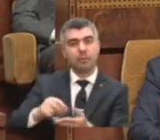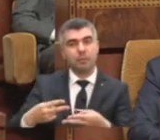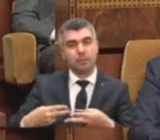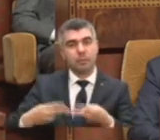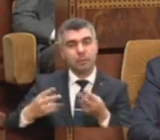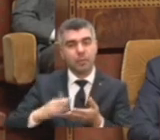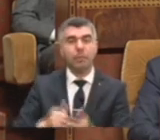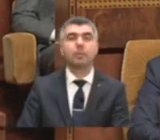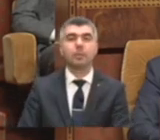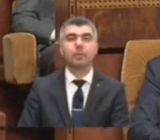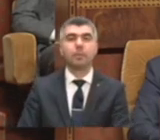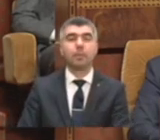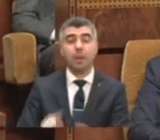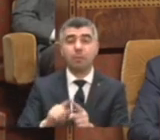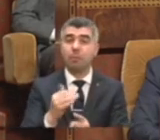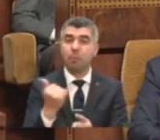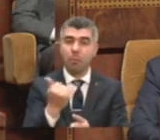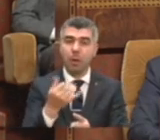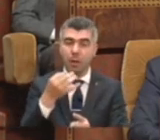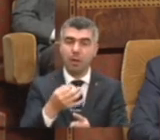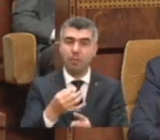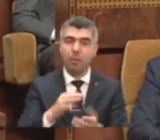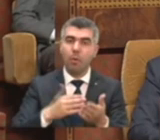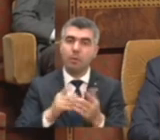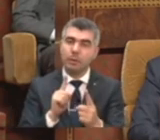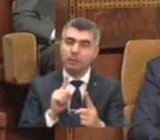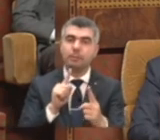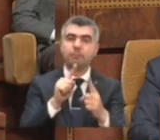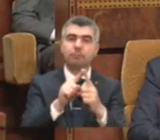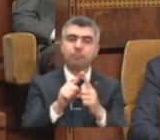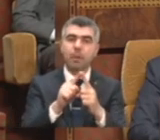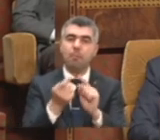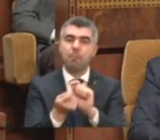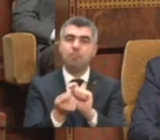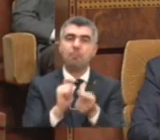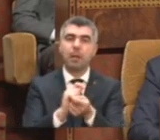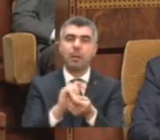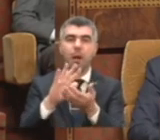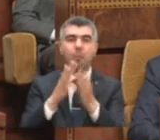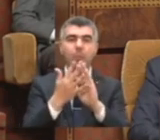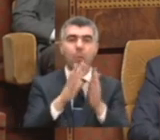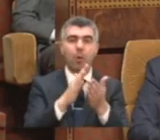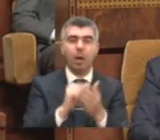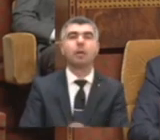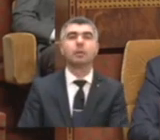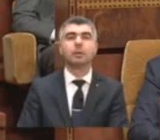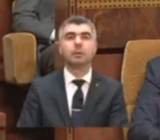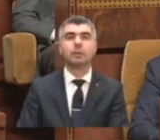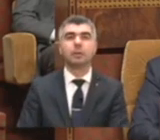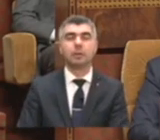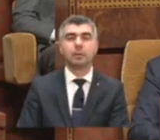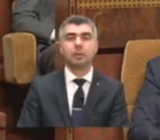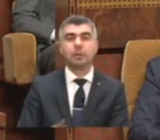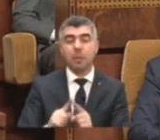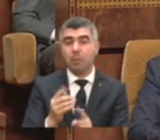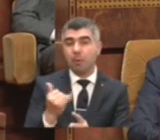إلى واحد الأولوية خاصة لهذه التغيرات المناخية، خصوصا